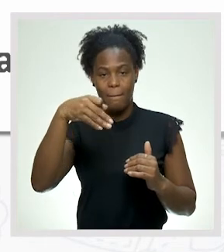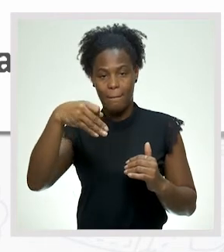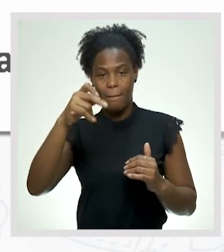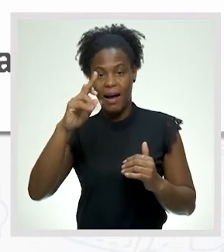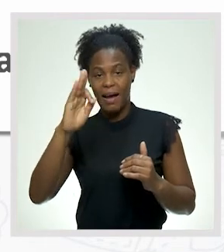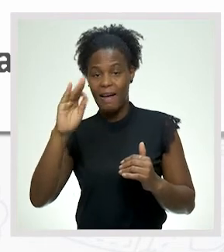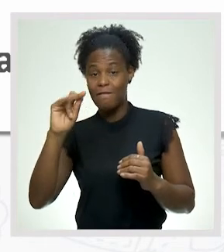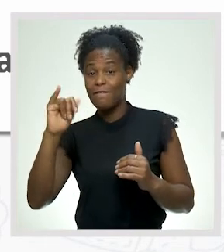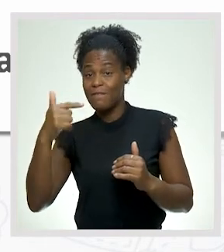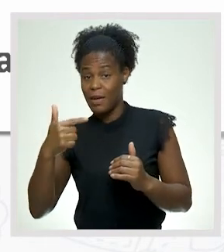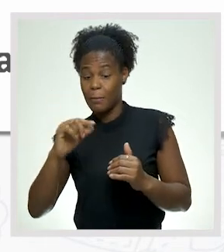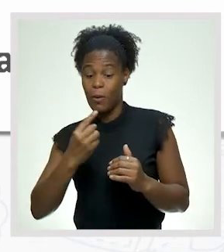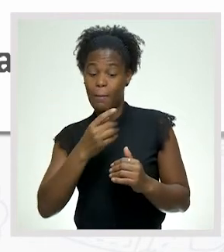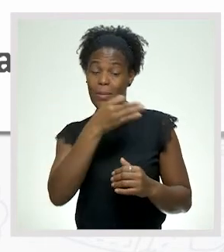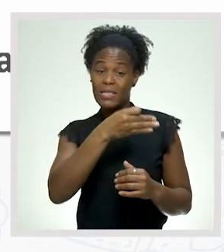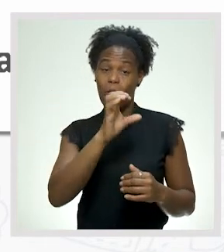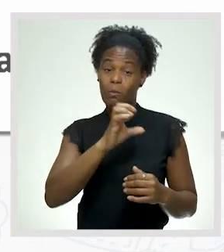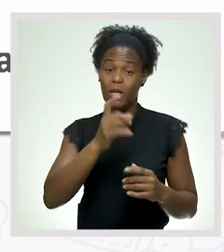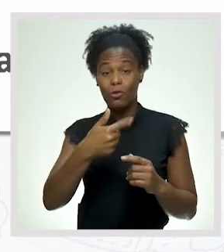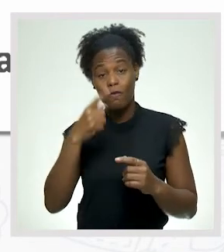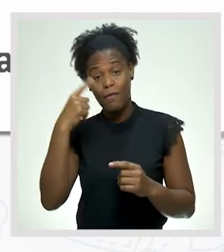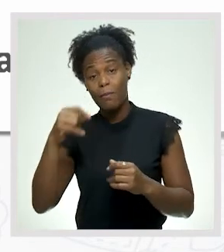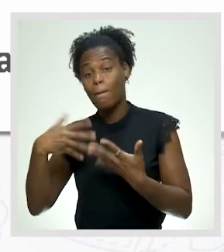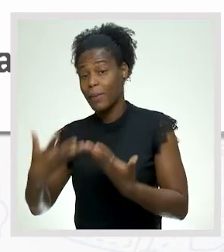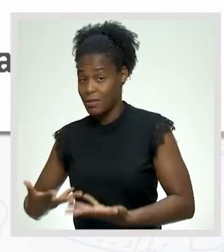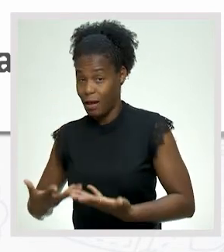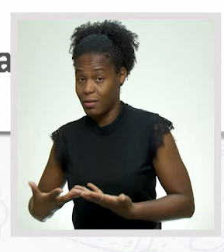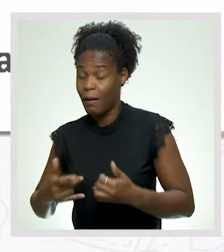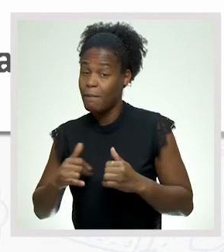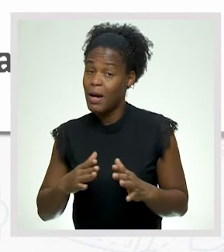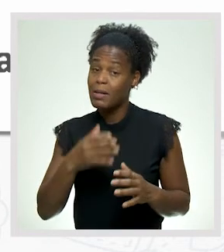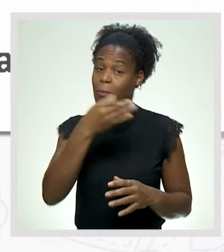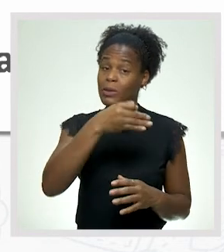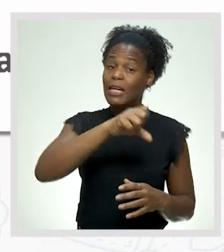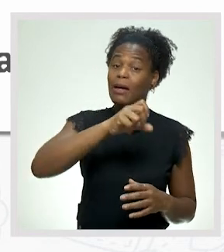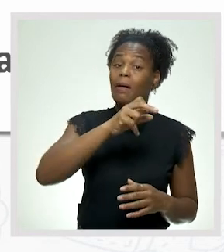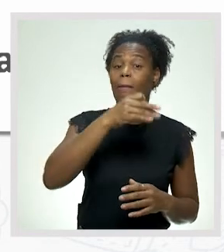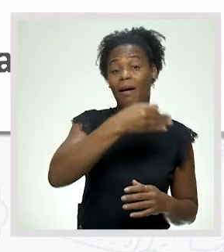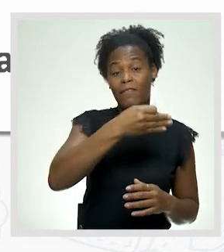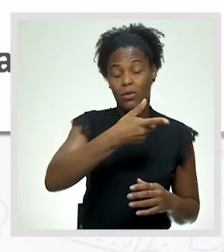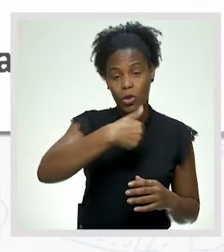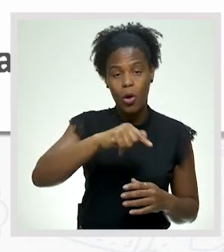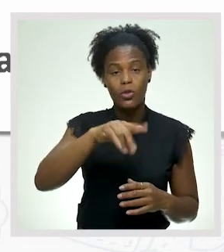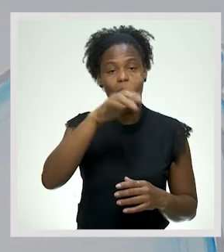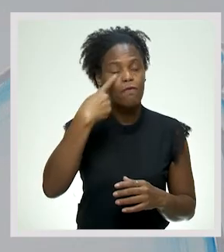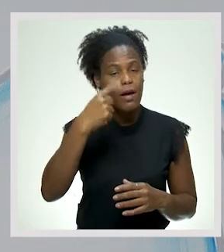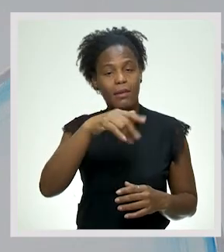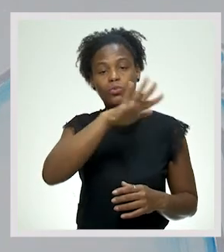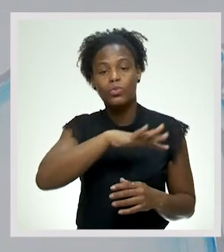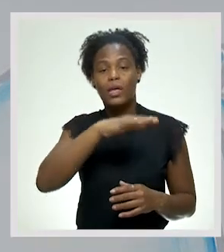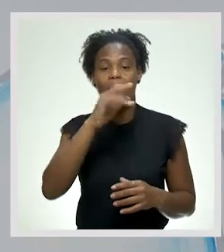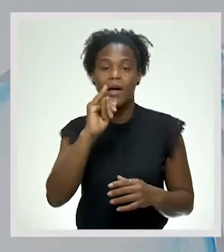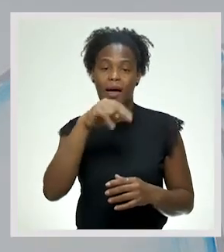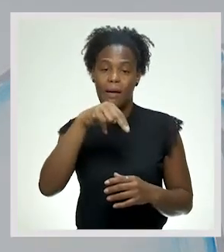composé, nous utilisons le présent, mais au plus que parfait, nous utilisons